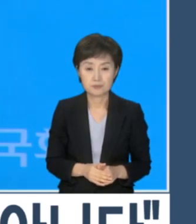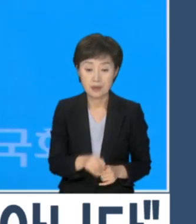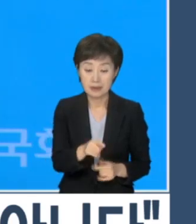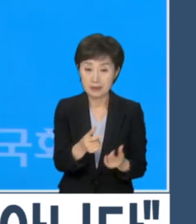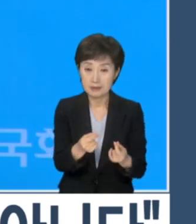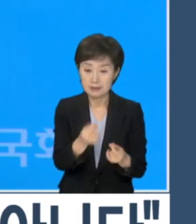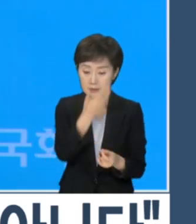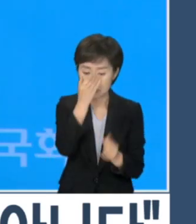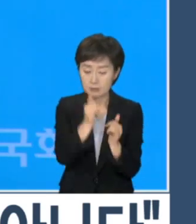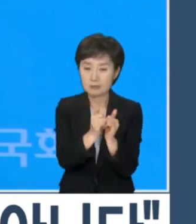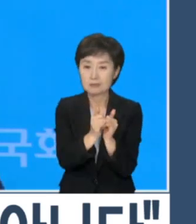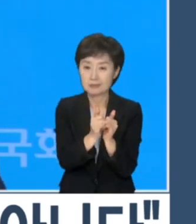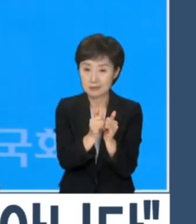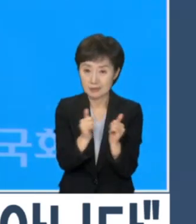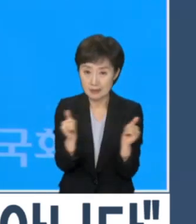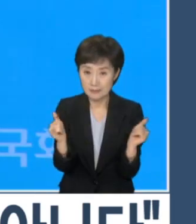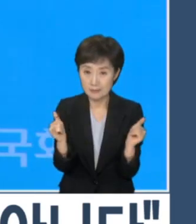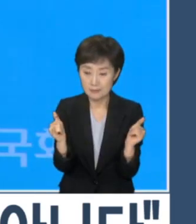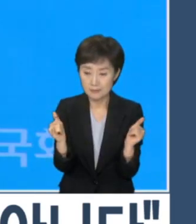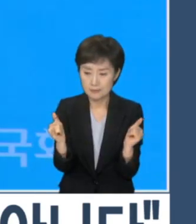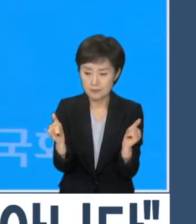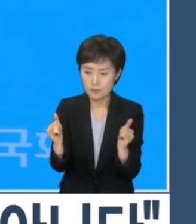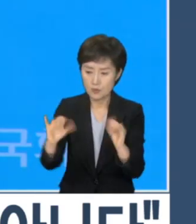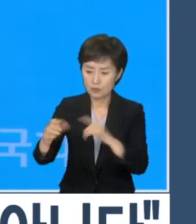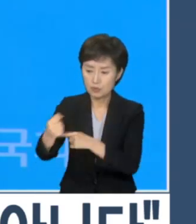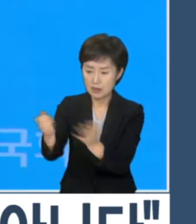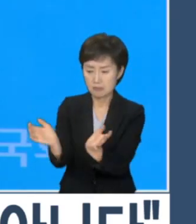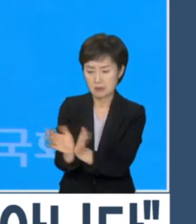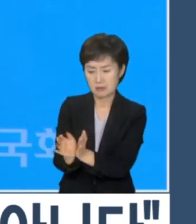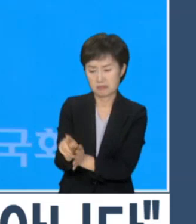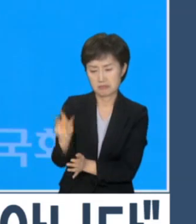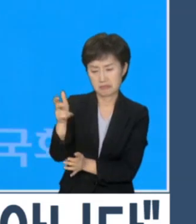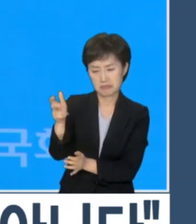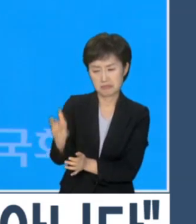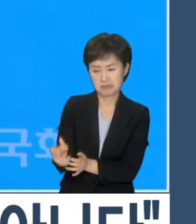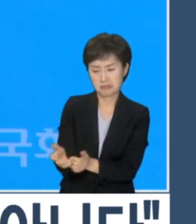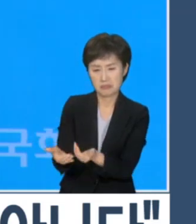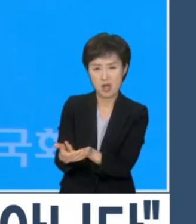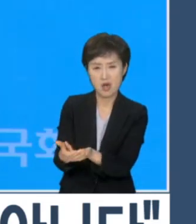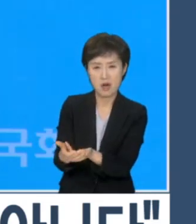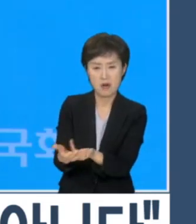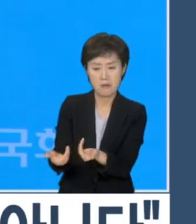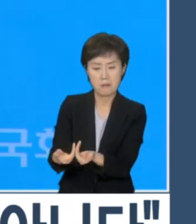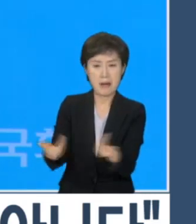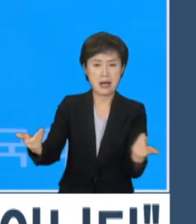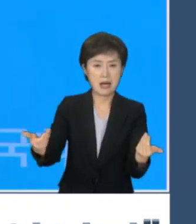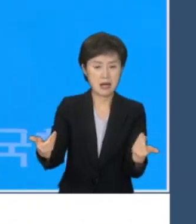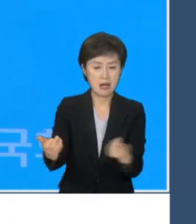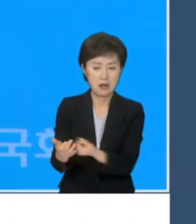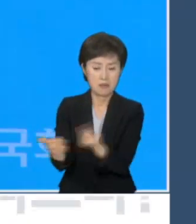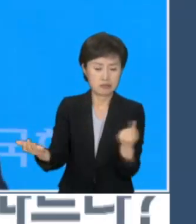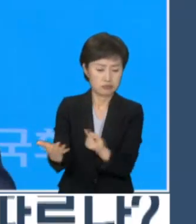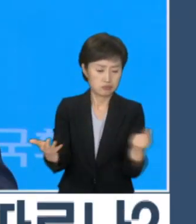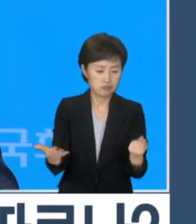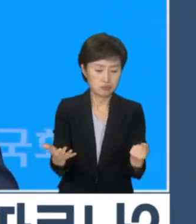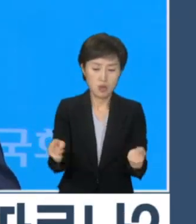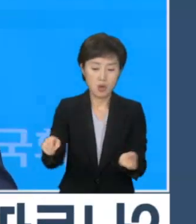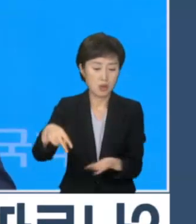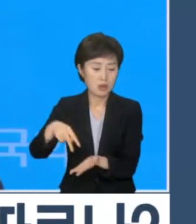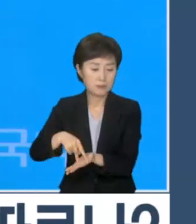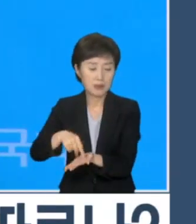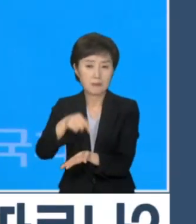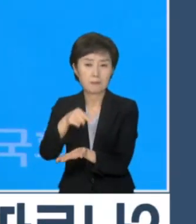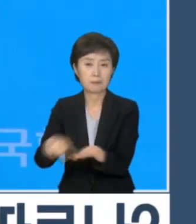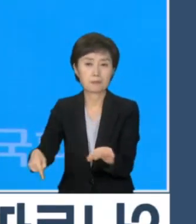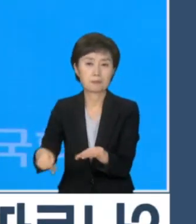분들이 이제 청년들이 당을 갖다가 좀 떠나는 그런 상황이 온다 그러면은 국민의힘으로 봤을 때는 굉장히 큰 손실이